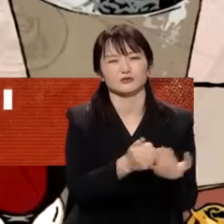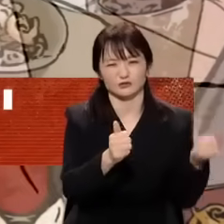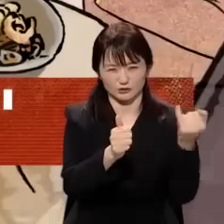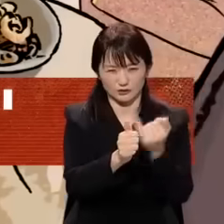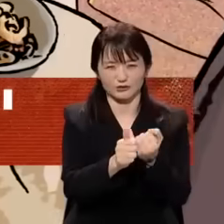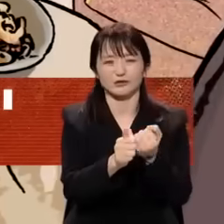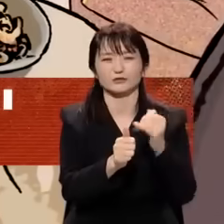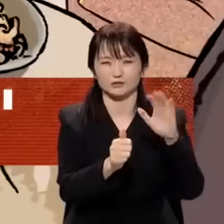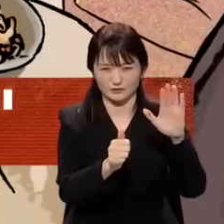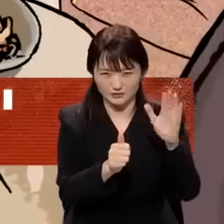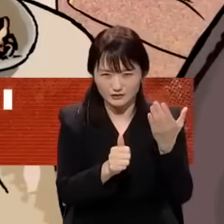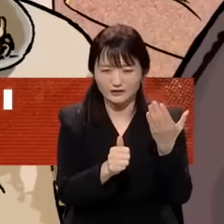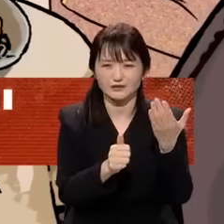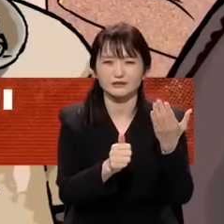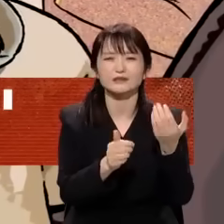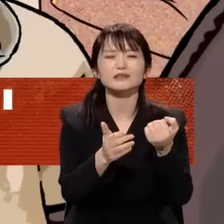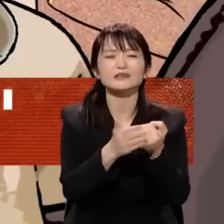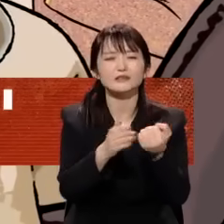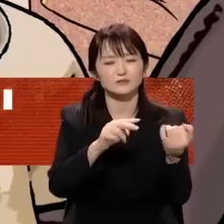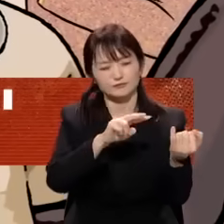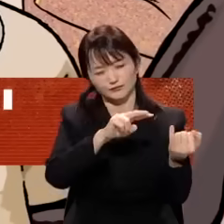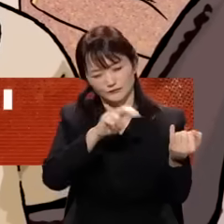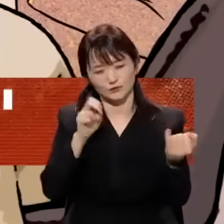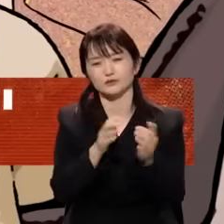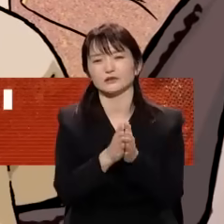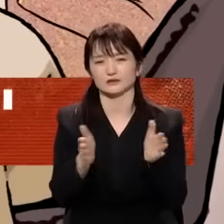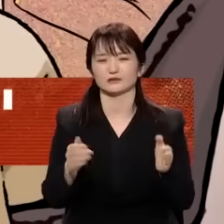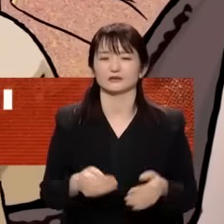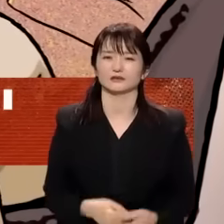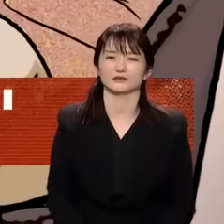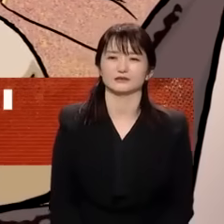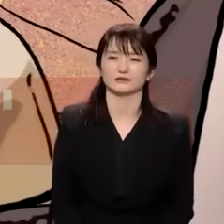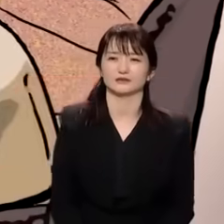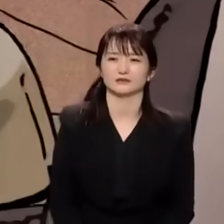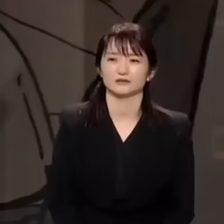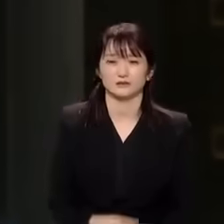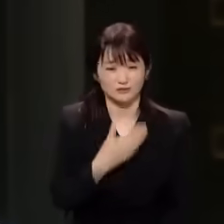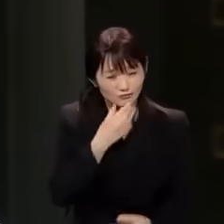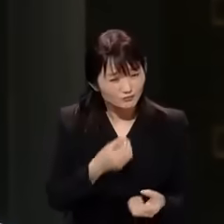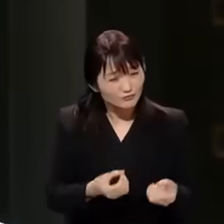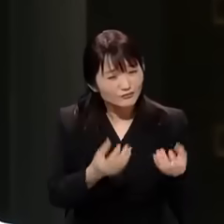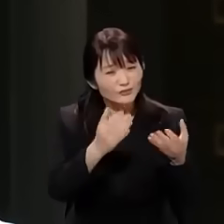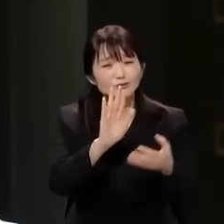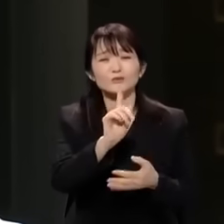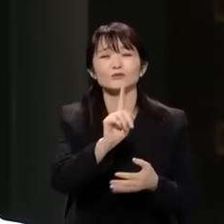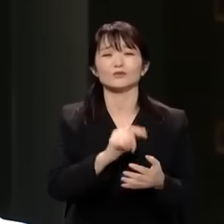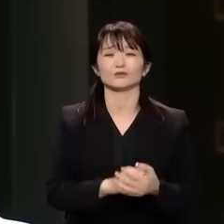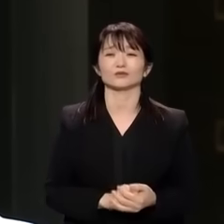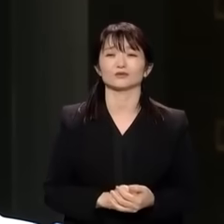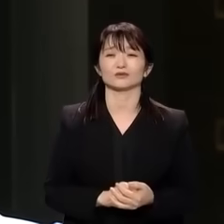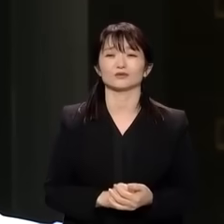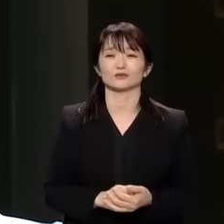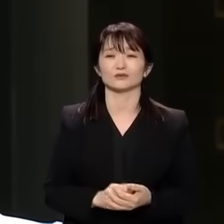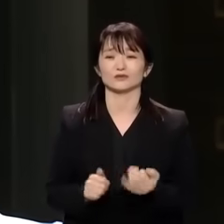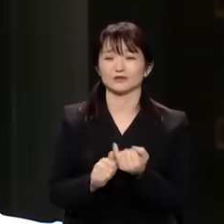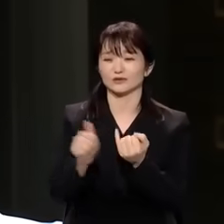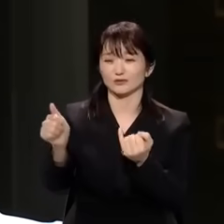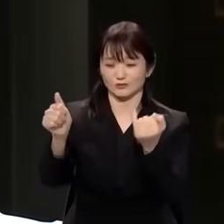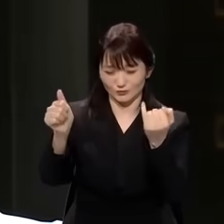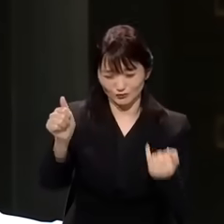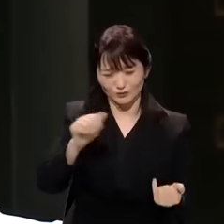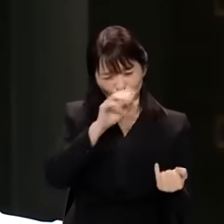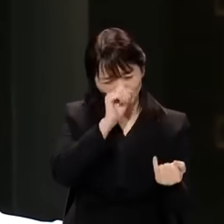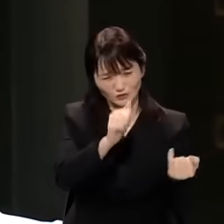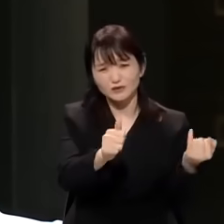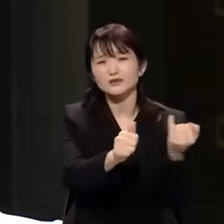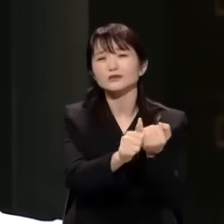그런 결혼을 하다 보니 질투를 시작한 거 같습니다 아니 뭐 축하해 주면 안 되나요 신우이 좋은데 시지가는데 그러게요